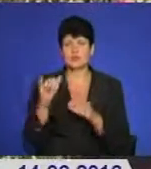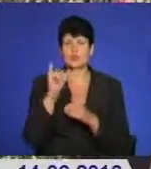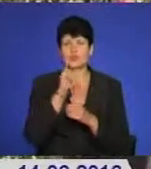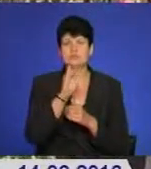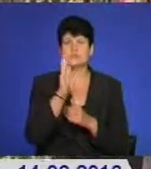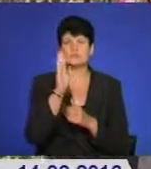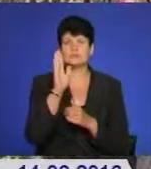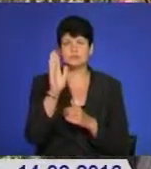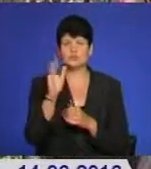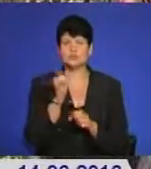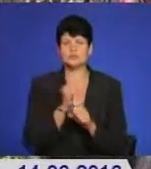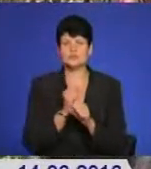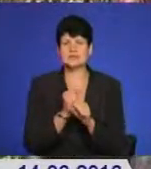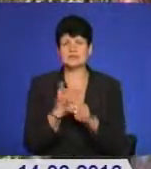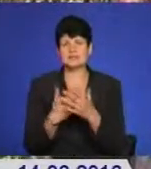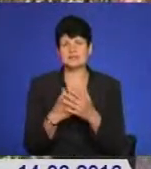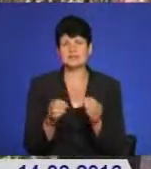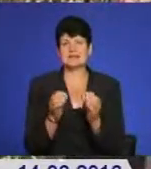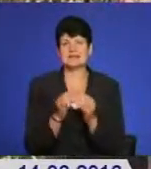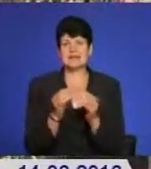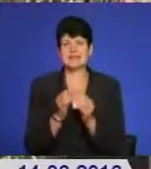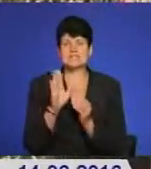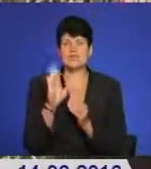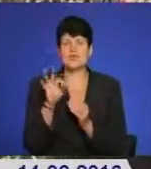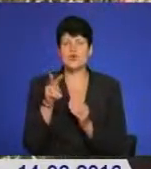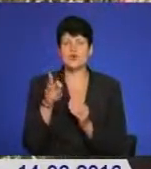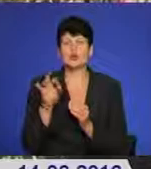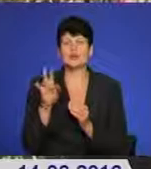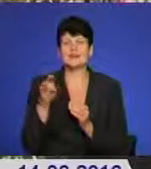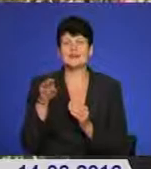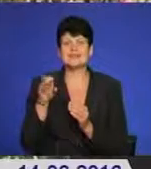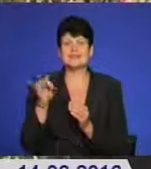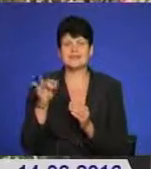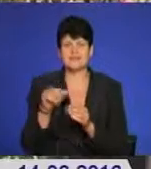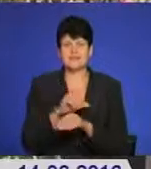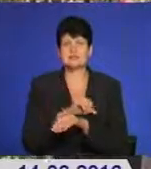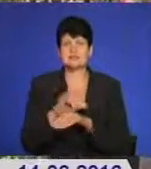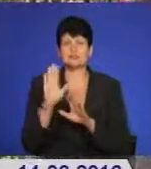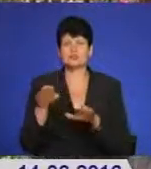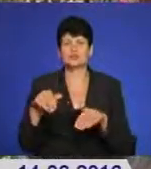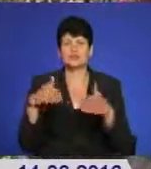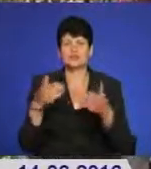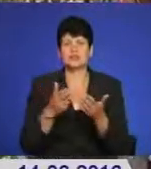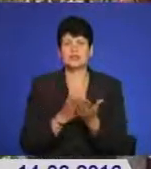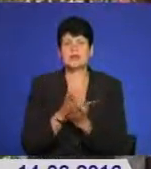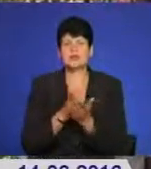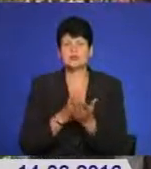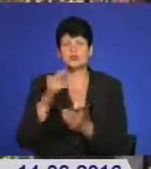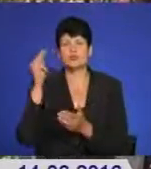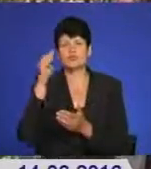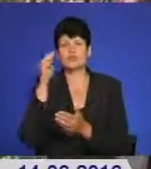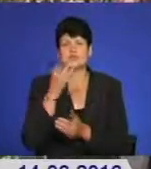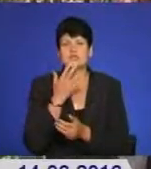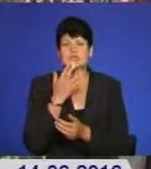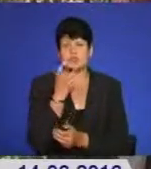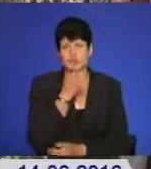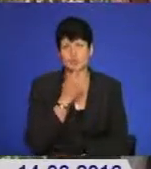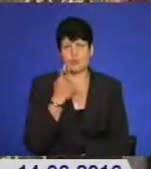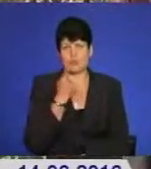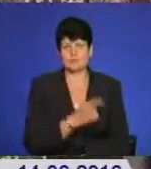будуть задіяні близько 10 волонтерів за кордону, які будуть надавати послуги по вивченню іноземної мови.